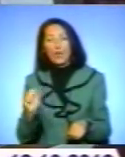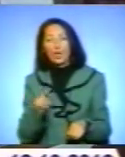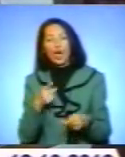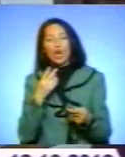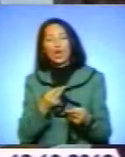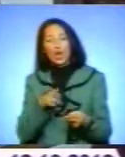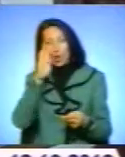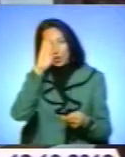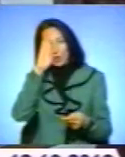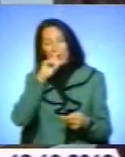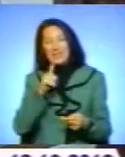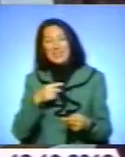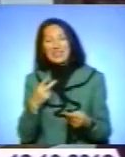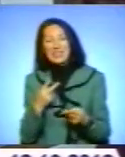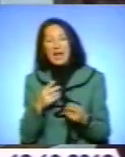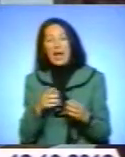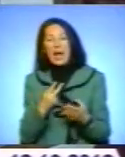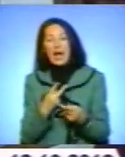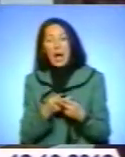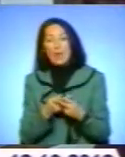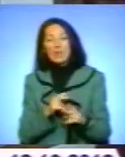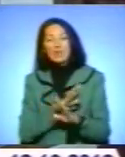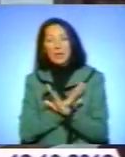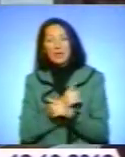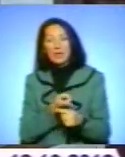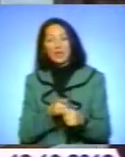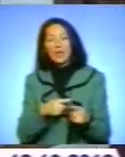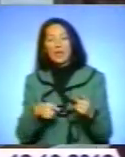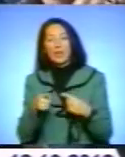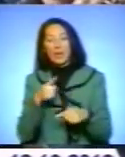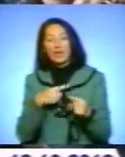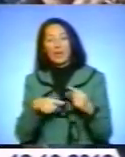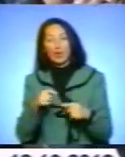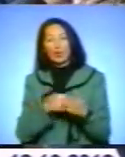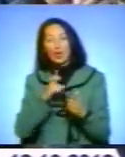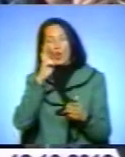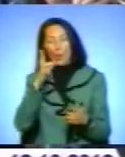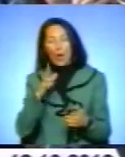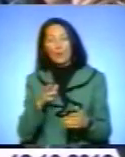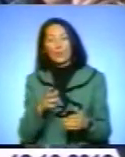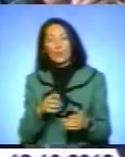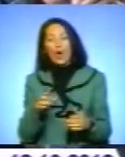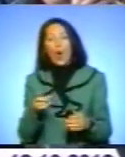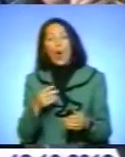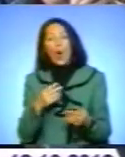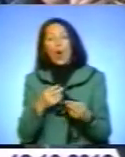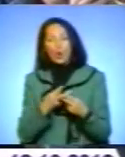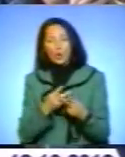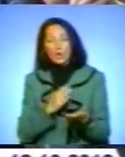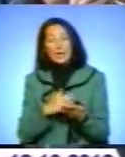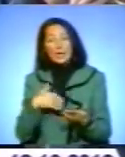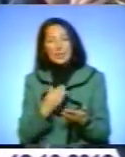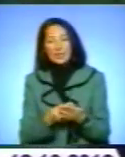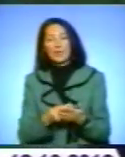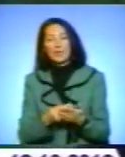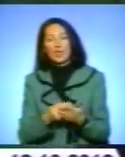Ну, це їм було таке прямо захоплююче, що вони всі книжки розчитали до дирочок. У колонії є свій духовий оркестр. Репертуар